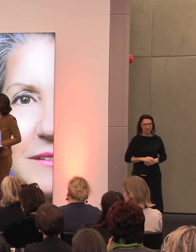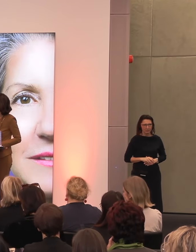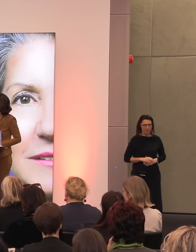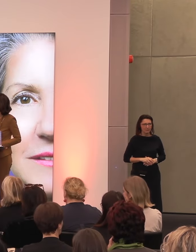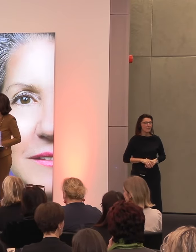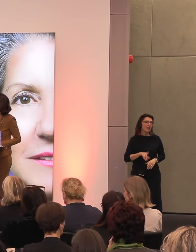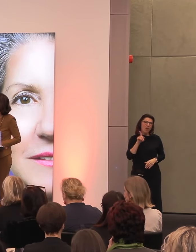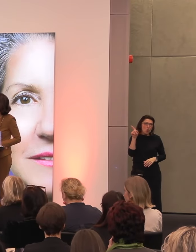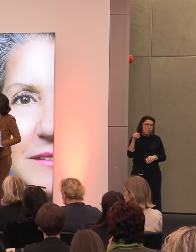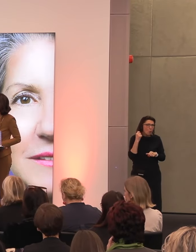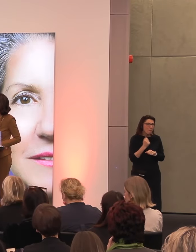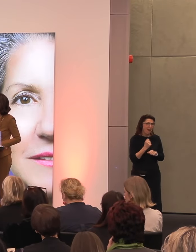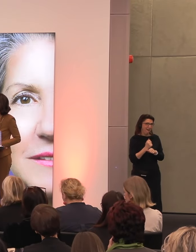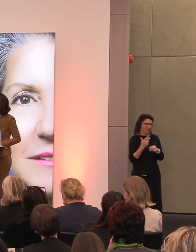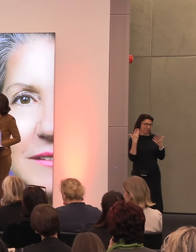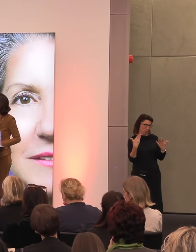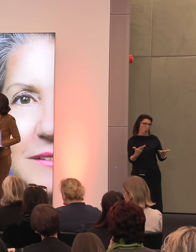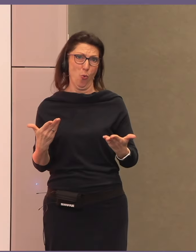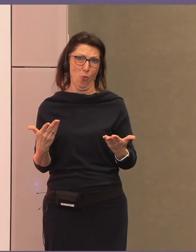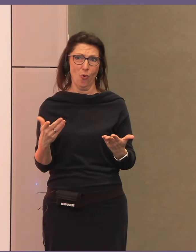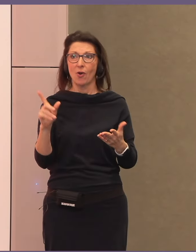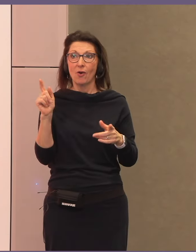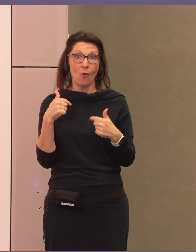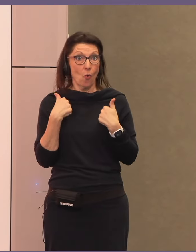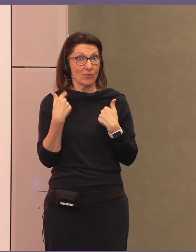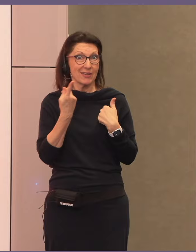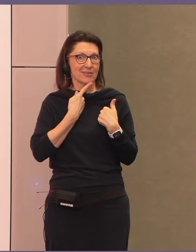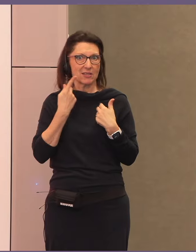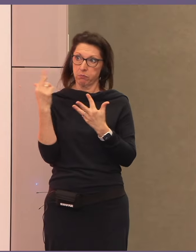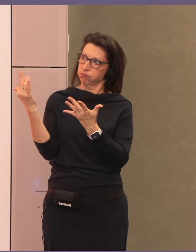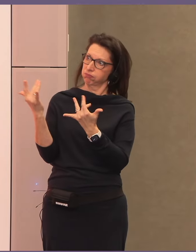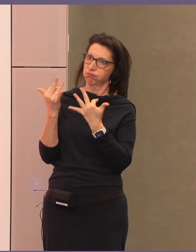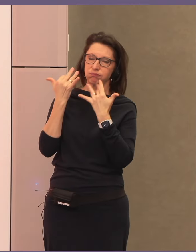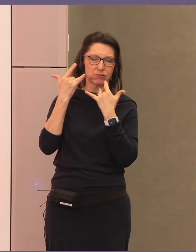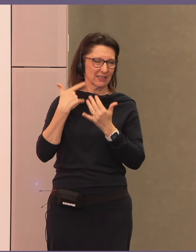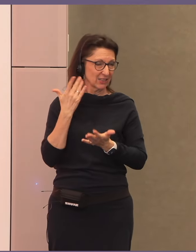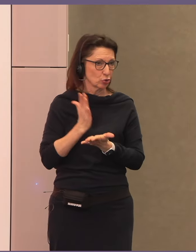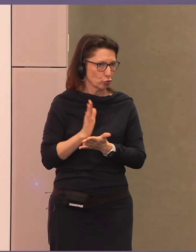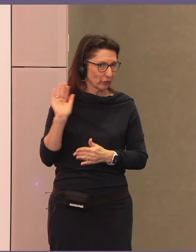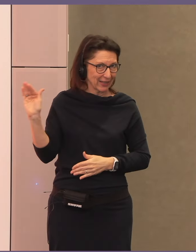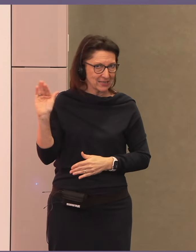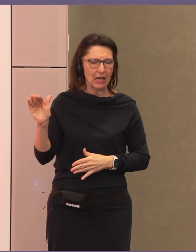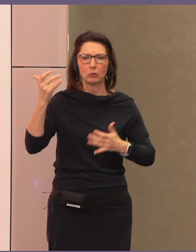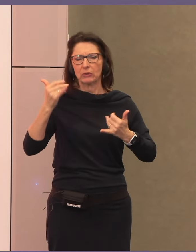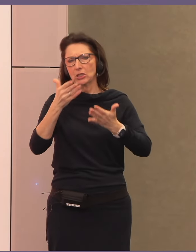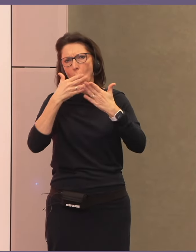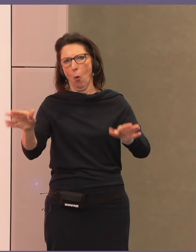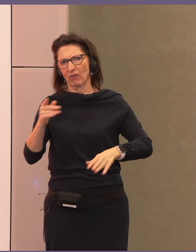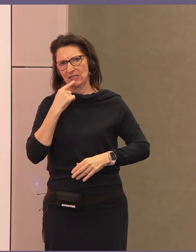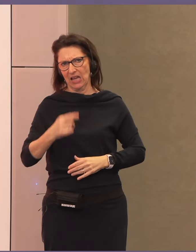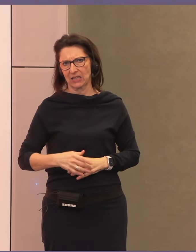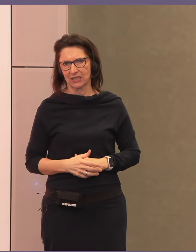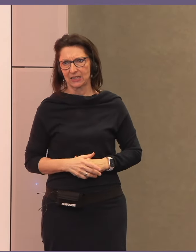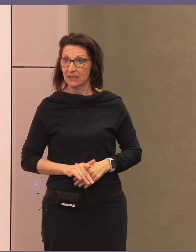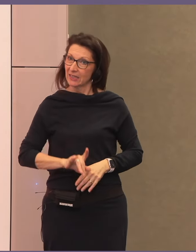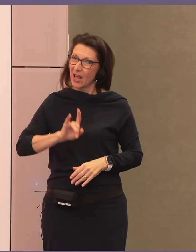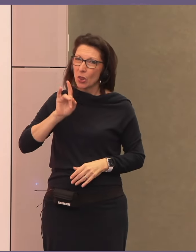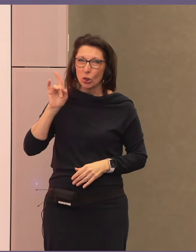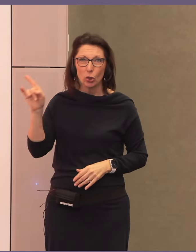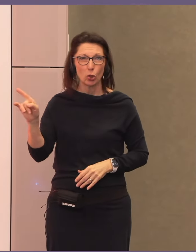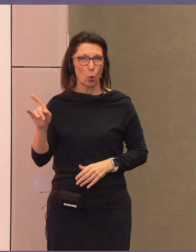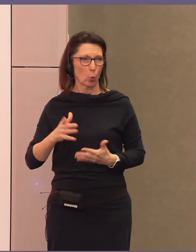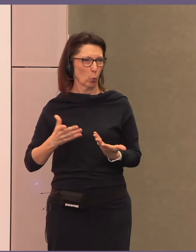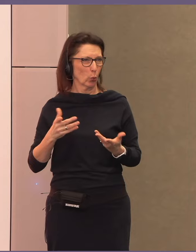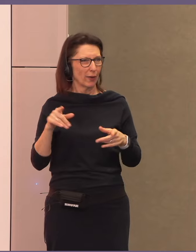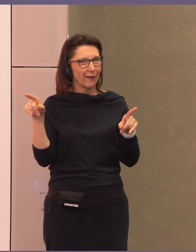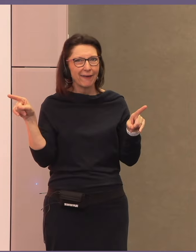Die das tut, die, und das begeistert mich ja, und ich habe es schon einmal gesagt, jetzt sage ich es aber auch öffentlich, auch, dass du zu jenen,